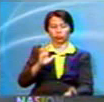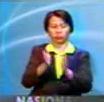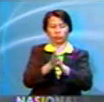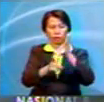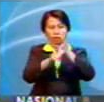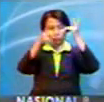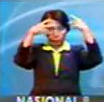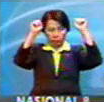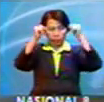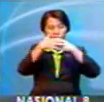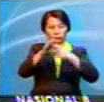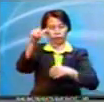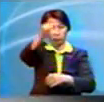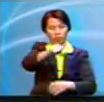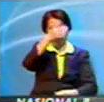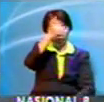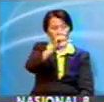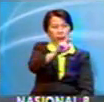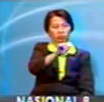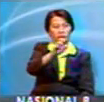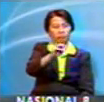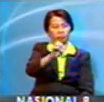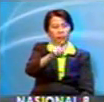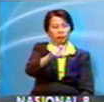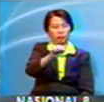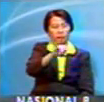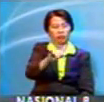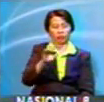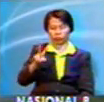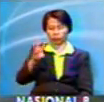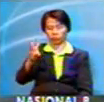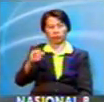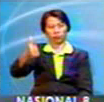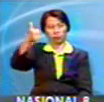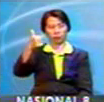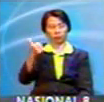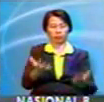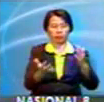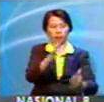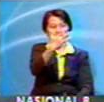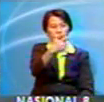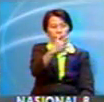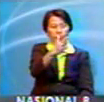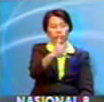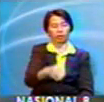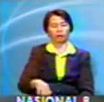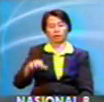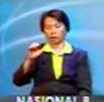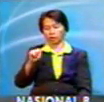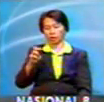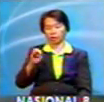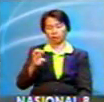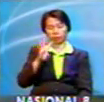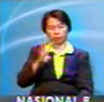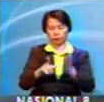Presiden selepas menewaskan Dato' R. Anamalai dengan 26 undi berbanding 15 undi. Manakala empat